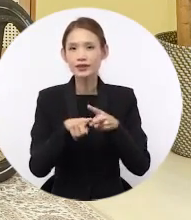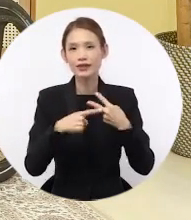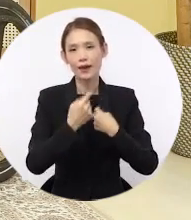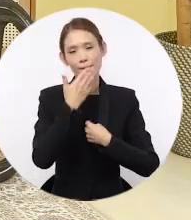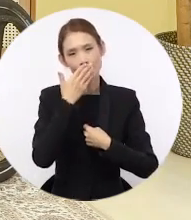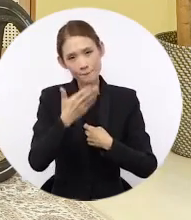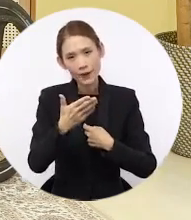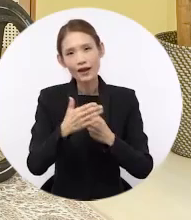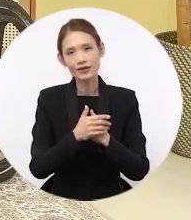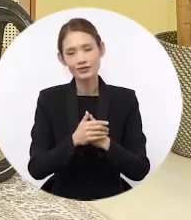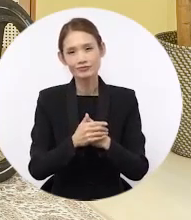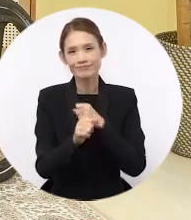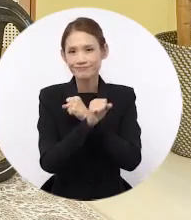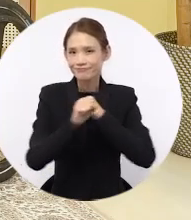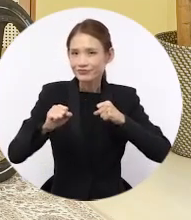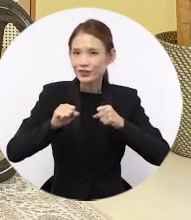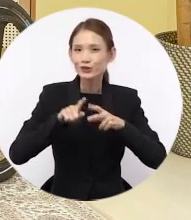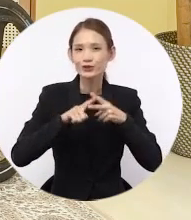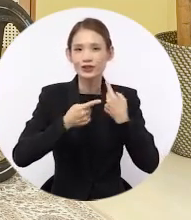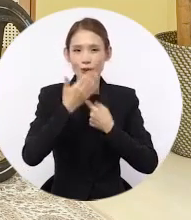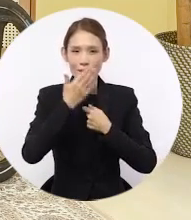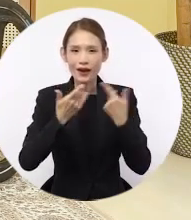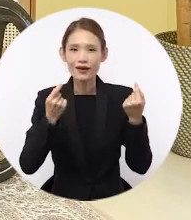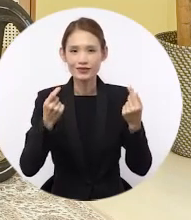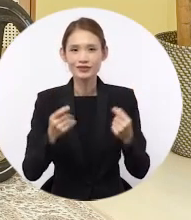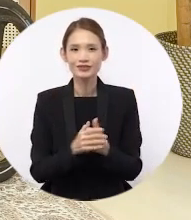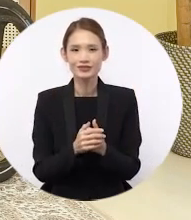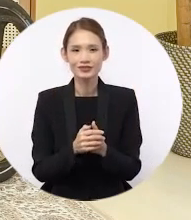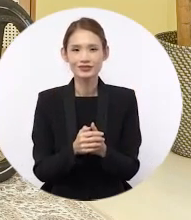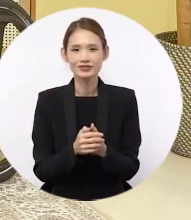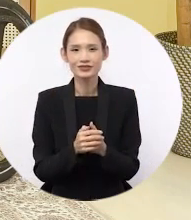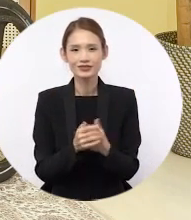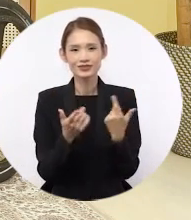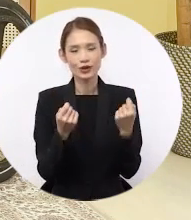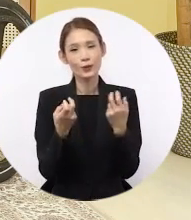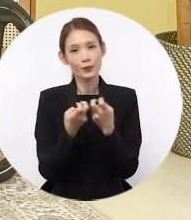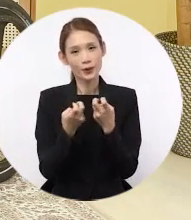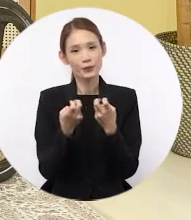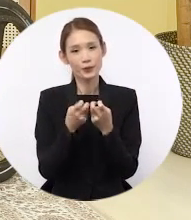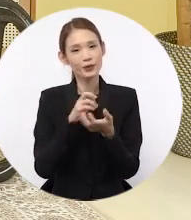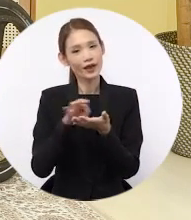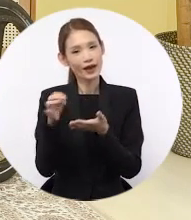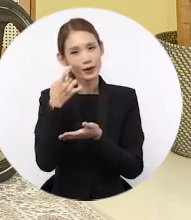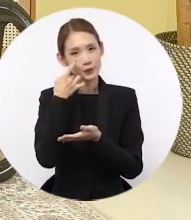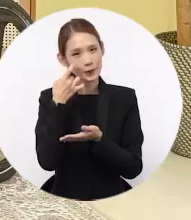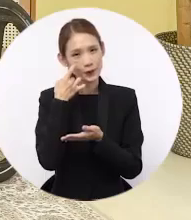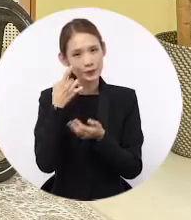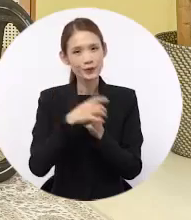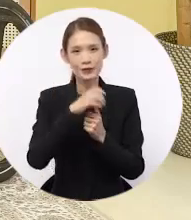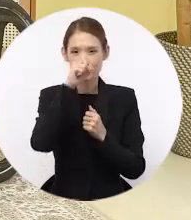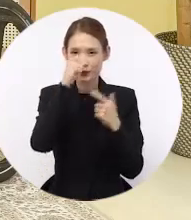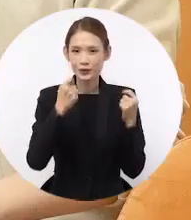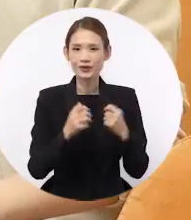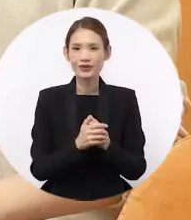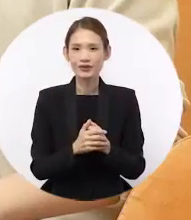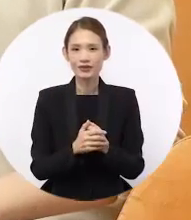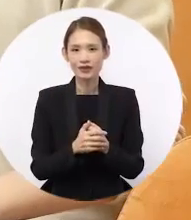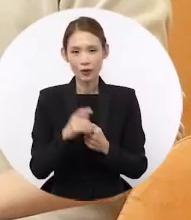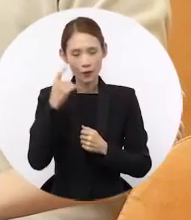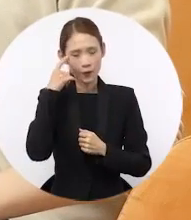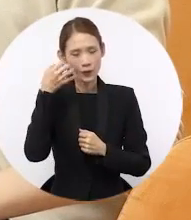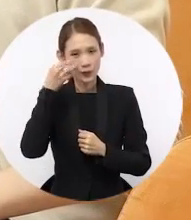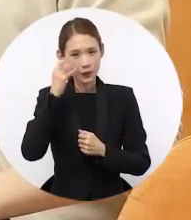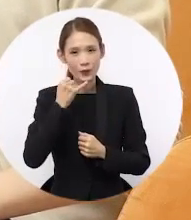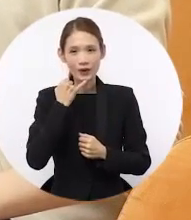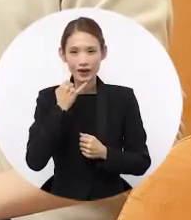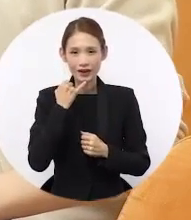게 폭이 넓어지지 않을까. 저는 그런 생각이 있어서 이런 방법을 한번 써보면 어떨까 싶습니다. 이거 좀